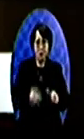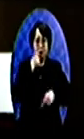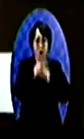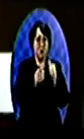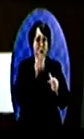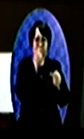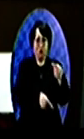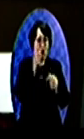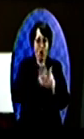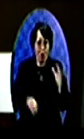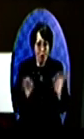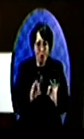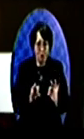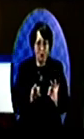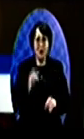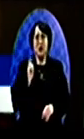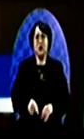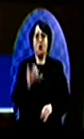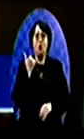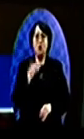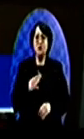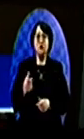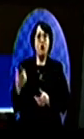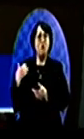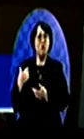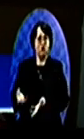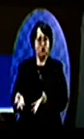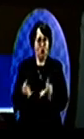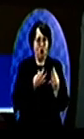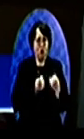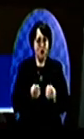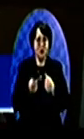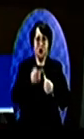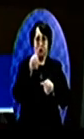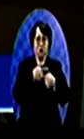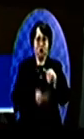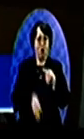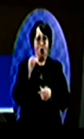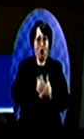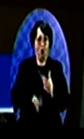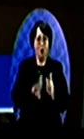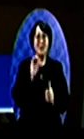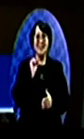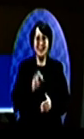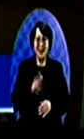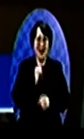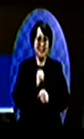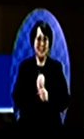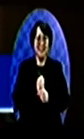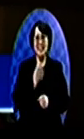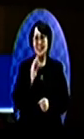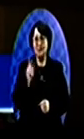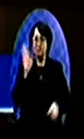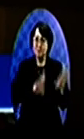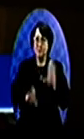болохоор тэр үеийн усны тооллогоор бүртгэгдээгүй байсан баха. Сая би зур ажлын хэсэгт нь орж ажиллахад газар дээр очиход